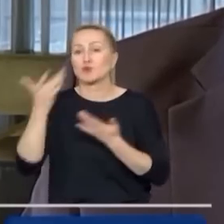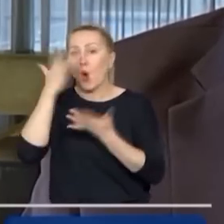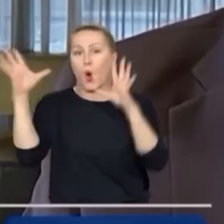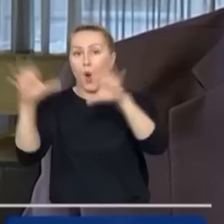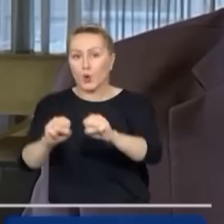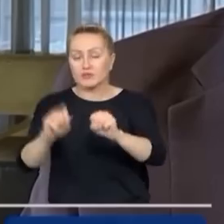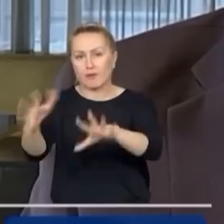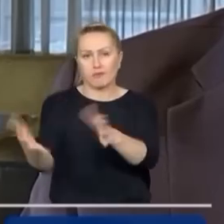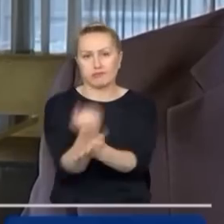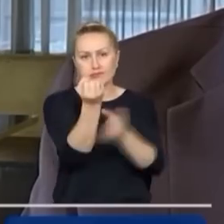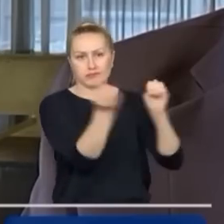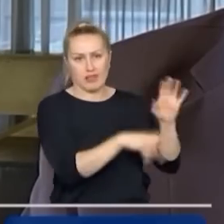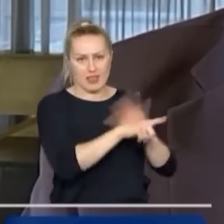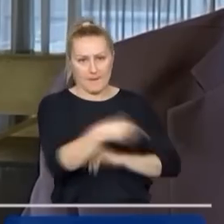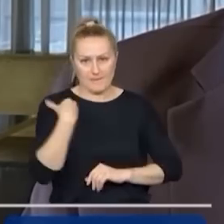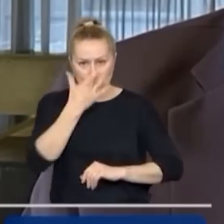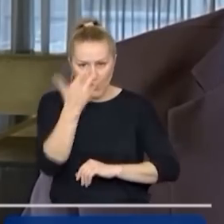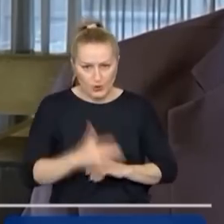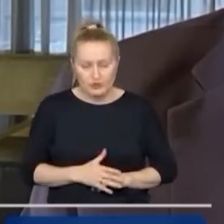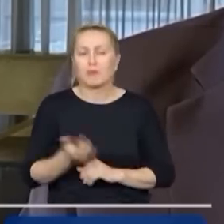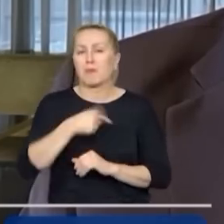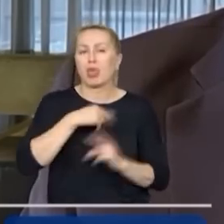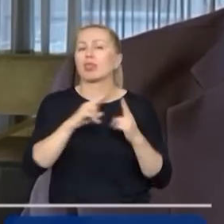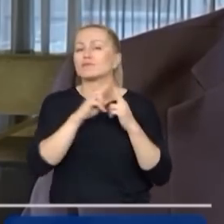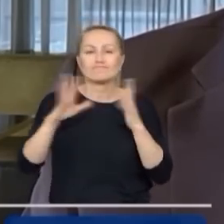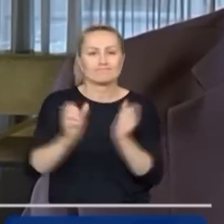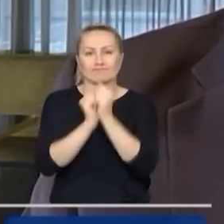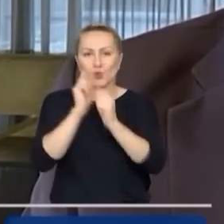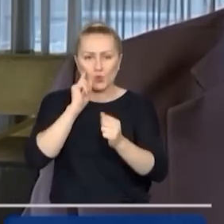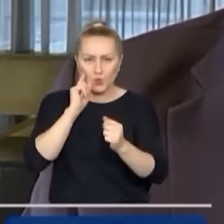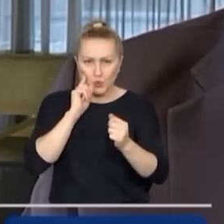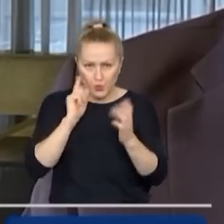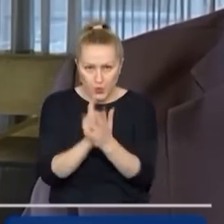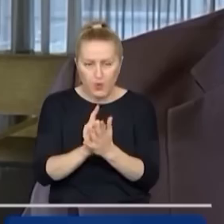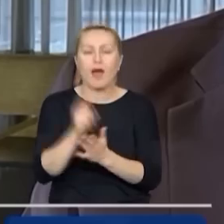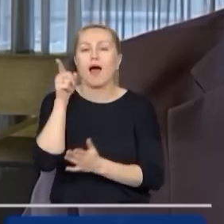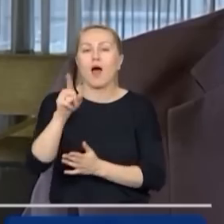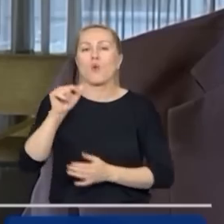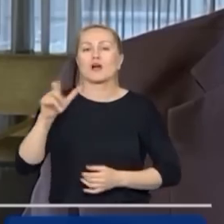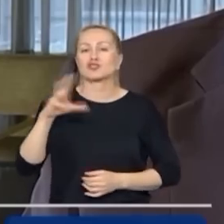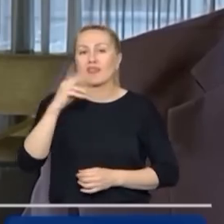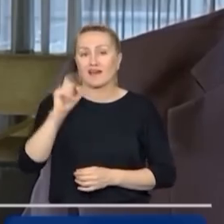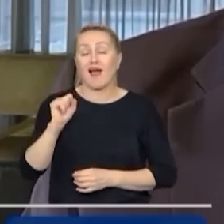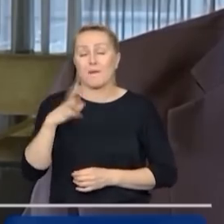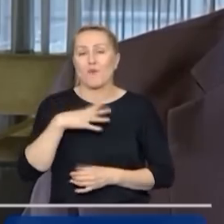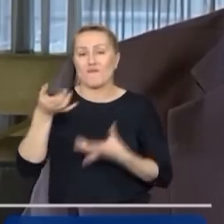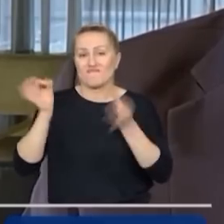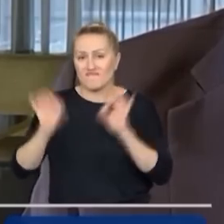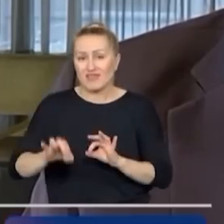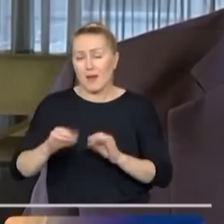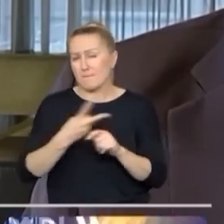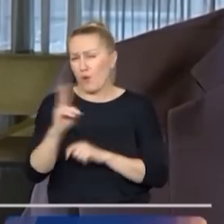teren Białorusi. Udało się nam ustalić, że Łukaszenka jest winny temu, że ponad 2100